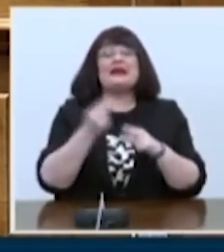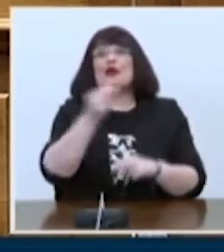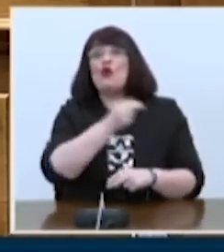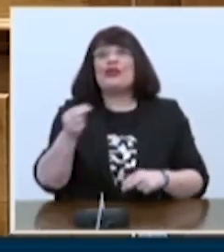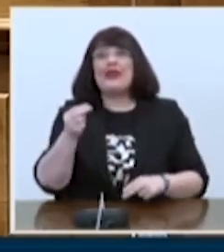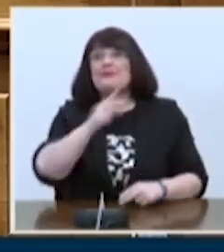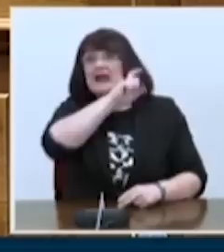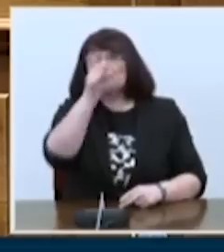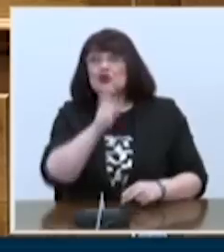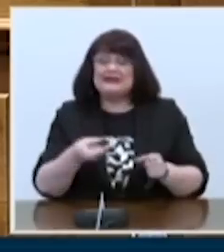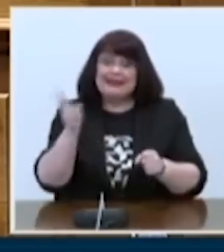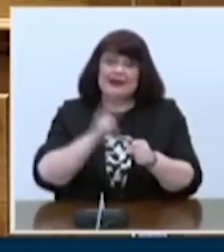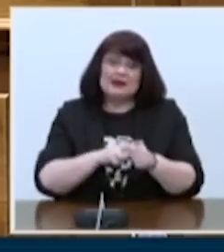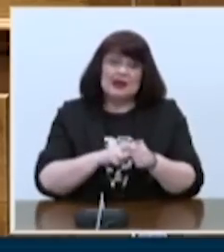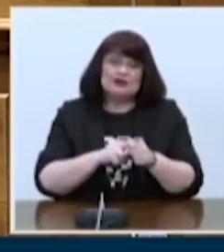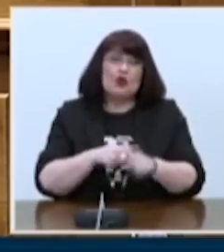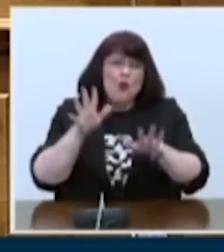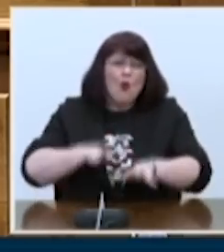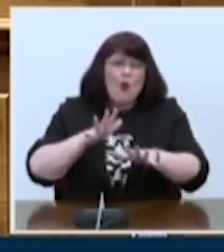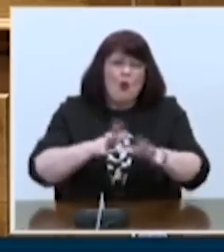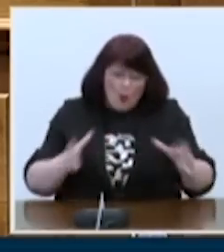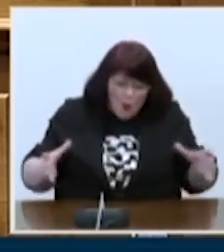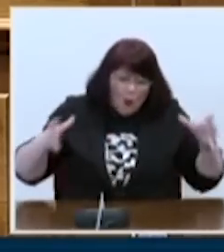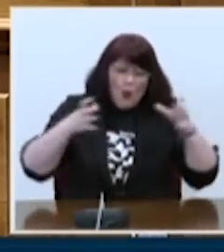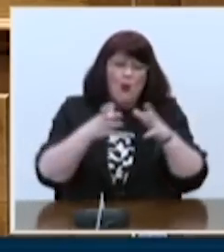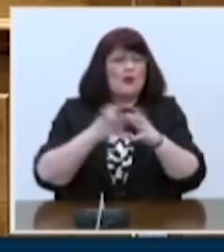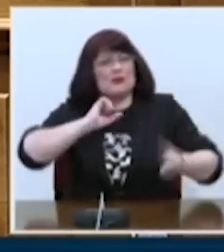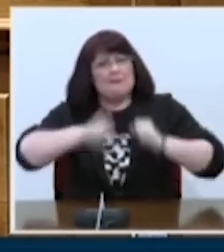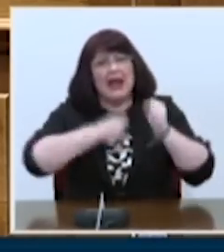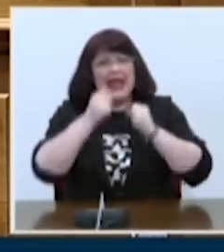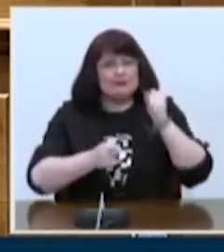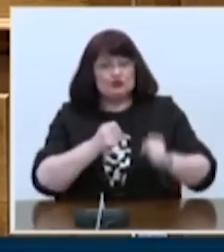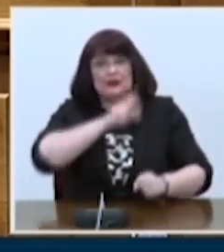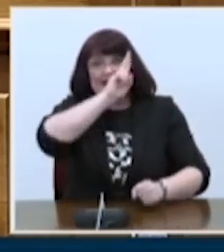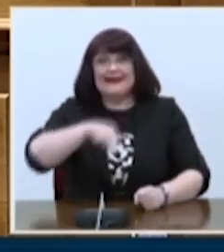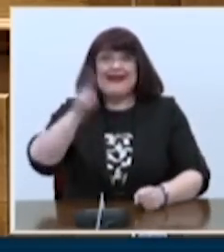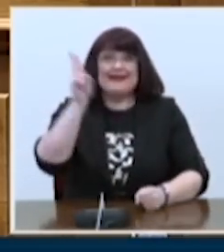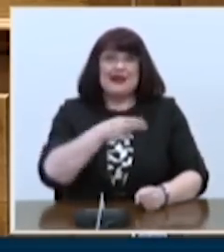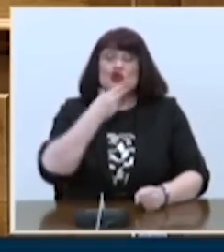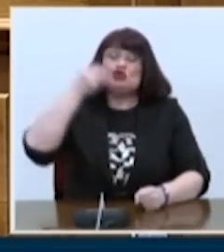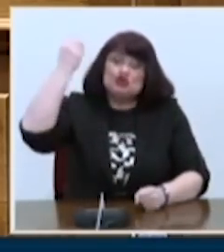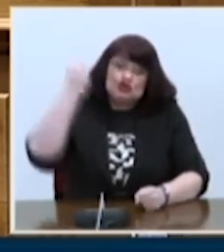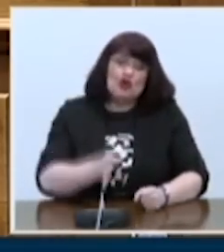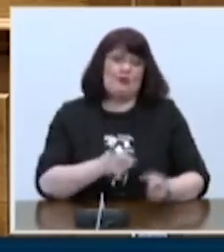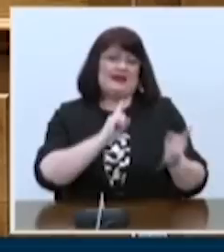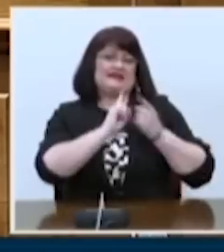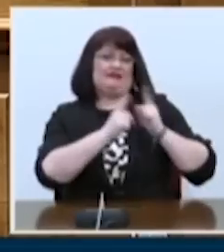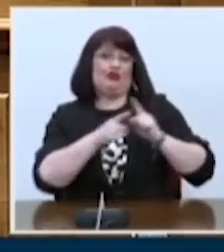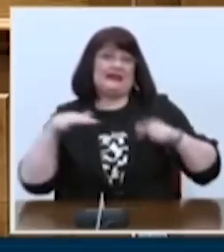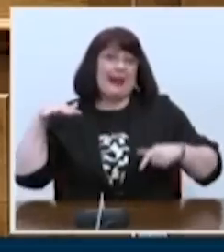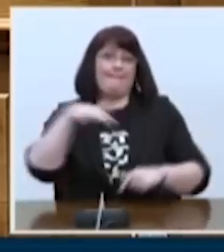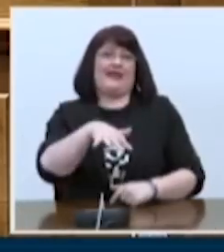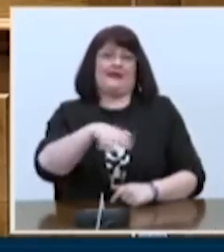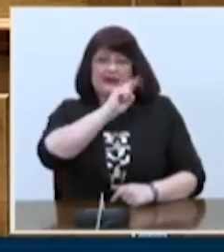να δυναμώσει ένα παλαϊκό μέτωπο για να καταργηθούν αυτές οι επέσχυντες επιθετικές συμφωνίες, για να